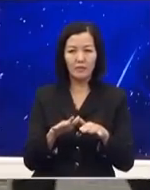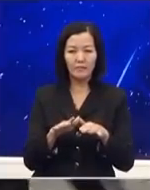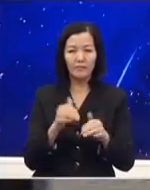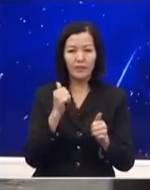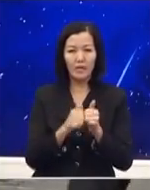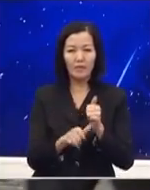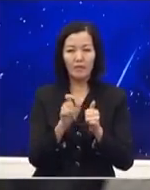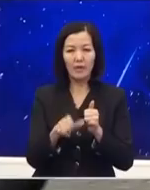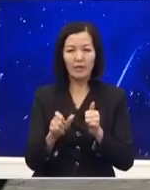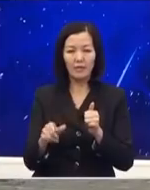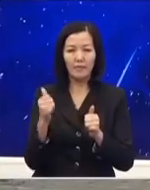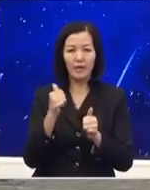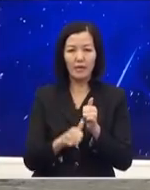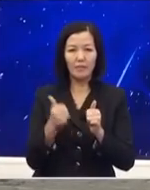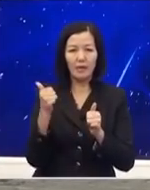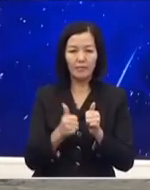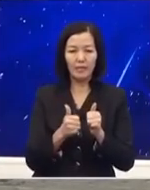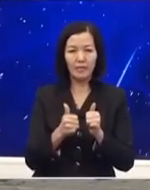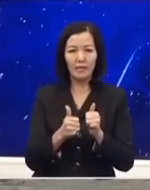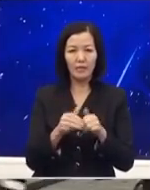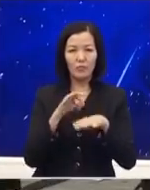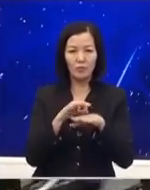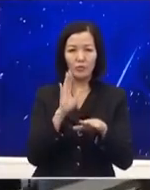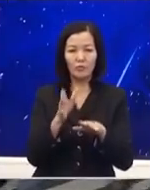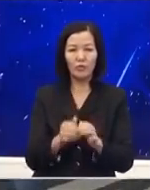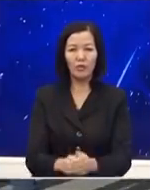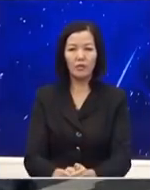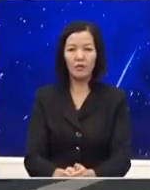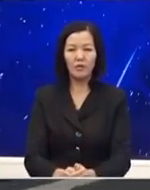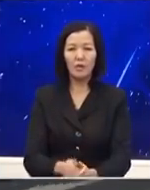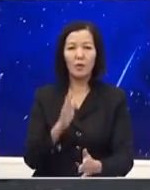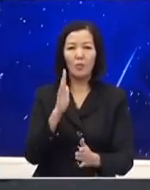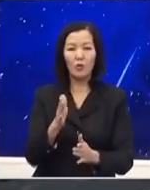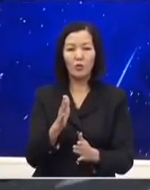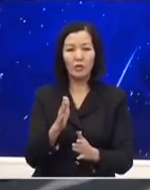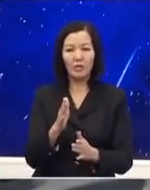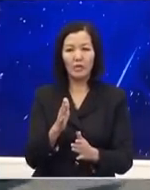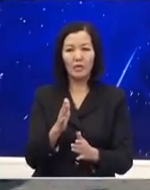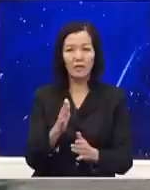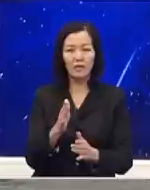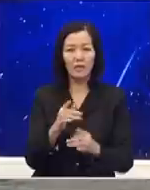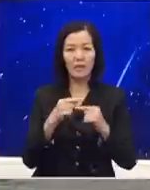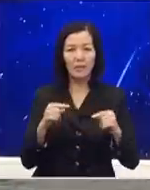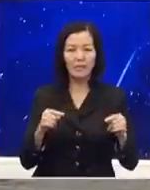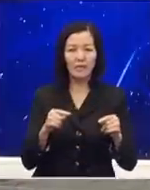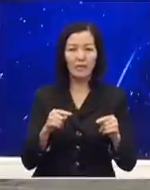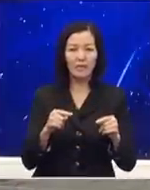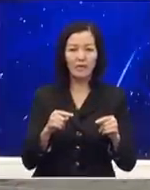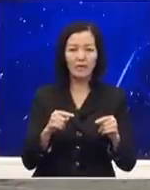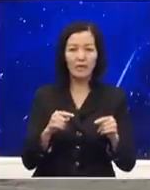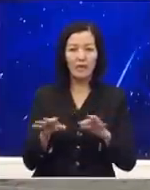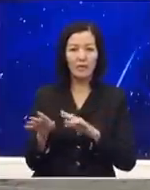әрбір жеті сайын, әрбір апта сайын өткізіліп отырады. Болашақта өзге де басқа тәсілдермен,